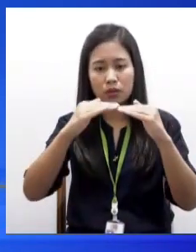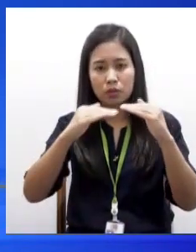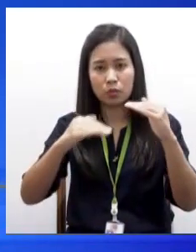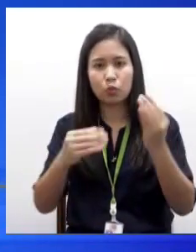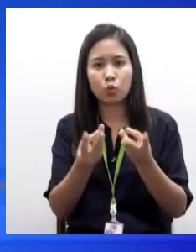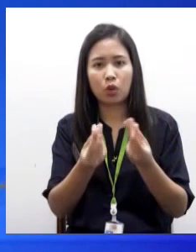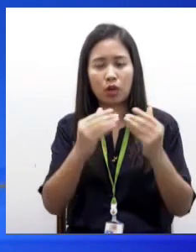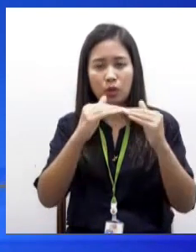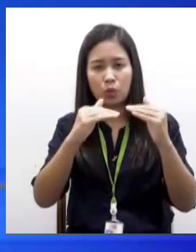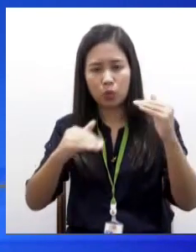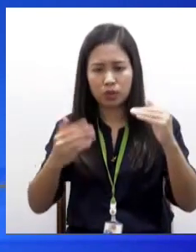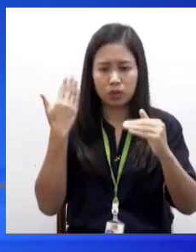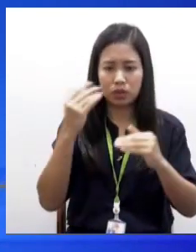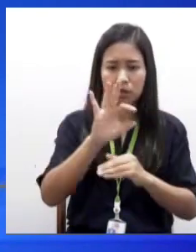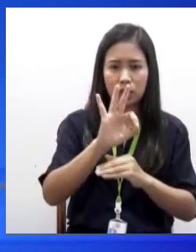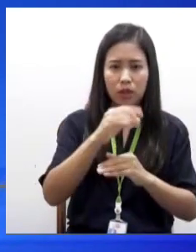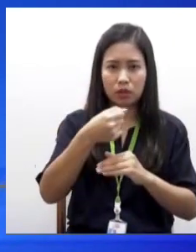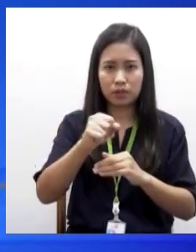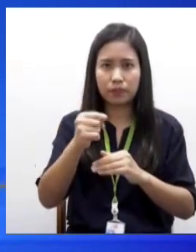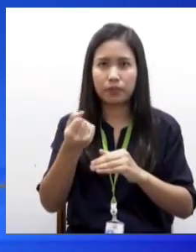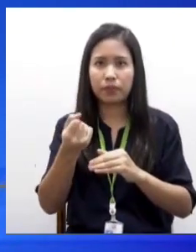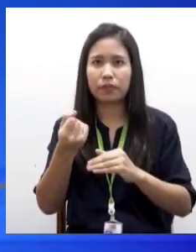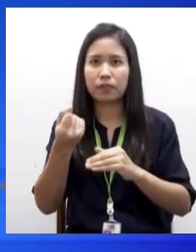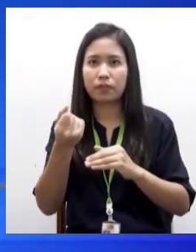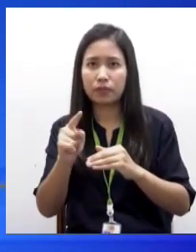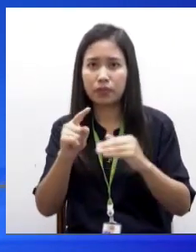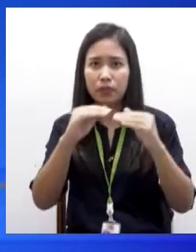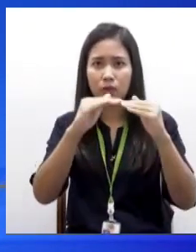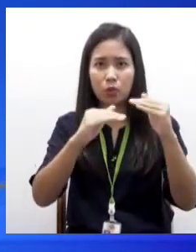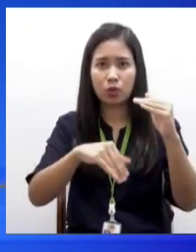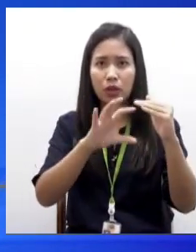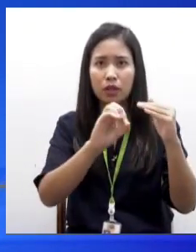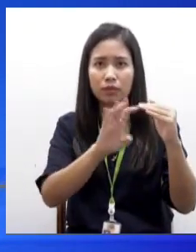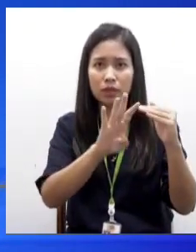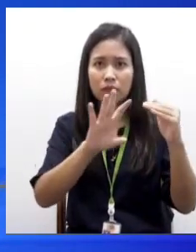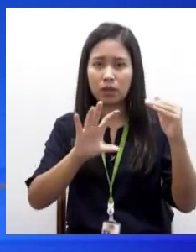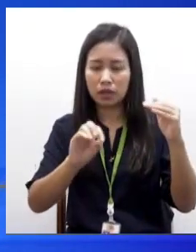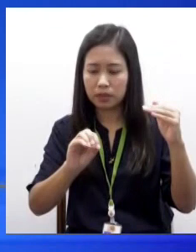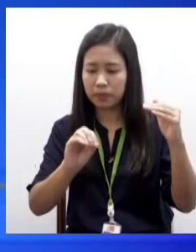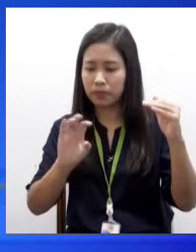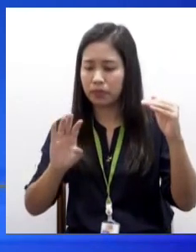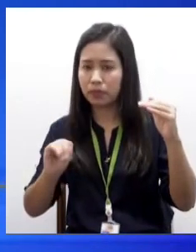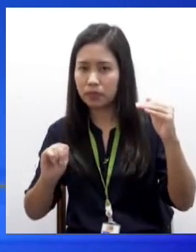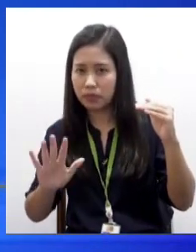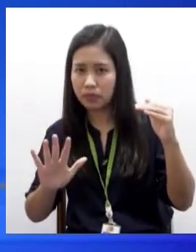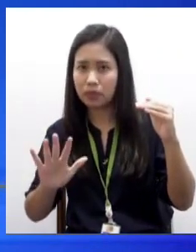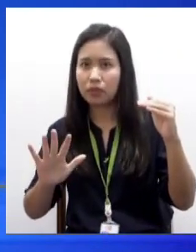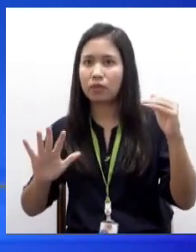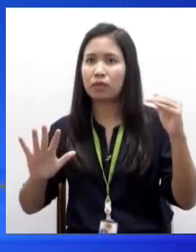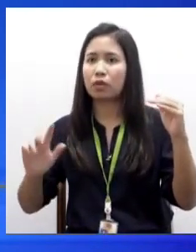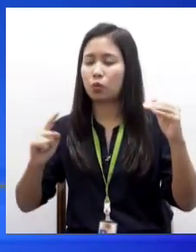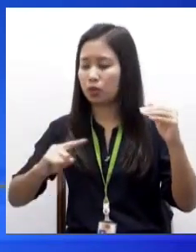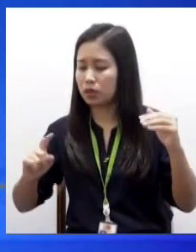ก็เข้าใจในส่วนของมีพี่น้องส่วนหนึ่งของภาคใต้ครับที่กลับมาจากประเทศอินโดนีเซียนะครับกลับมาจากการประกอบกิจกรรมทางศาสนานะครับก็เลยทำให้มีผู้ที่จะต้องเข้าระหว่างแล้วก็ติดเชื้อเพิ่มมากขึ้นนะครับแต่หลังจากนั้นครับตั้งแต่เรามีมาตรการนะครับอ่าหลายๆมาตรการนะครับไม่ว่าจะเป็นการประกาศคือฟิวส์นะครับหรือมาตรการอื่นใดก็แล้วแต่นะครับทำให้จำนวนตัวเลขนี่ครับลดน้อยถอยลงมามาโดยตลอดนะครับตั้งแต่วันที่9 54คนวันที่ 15 10คนวันที่ 11 45วันที่